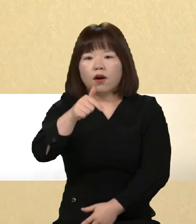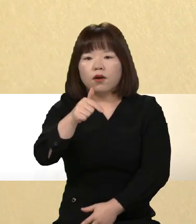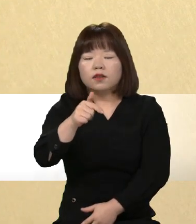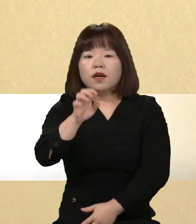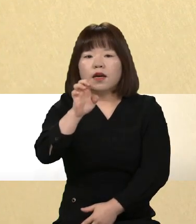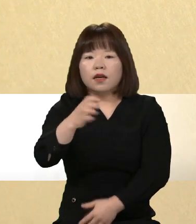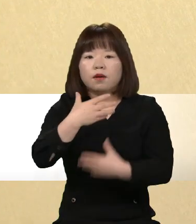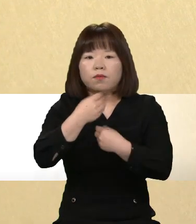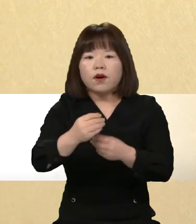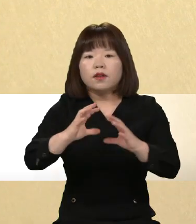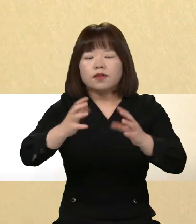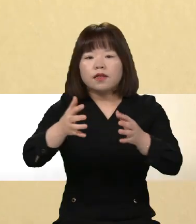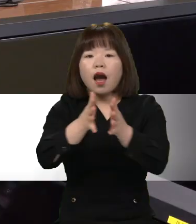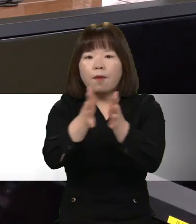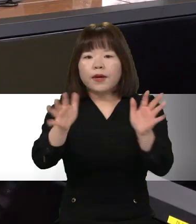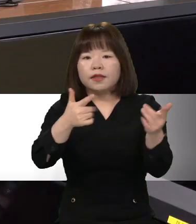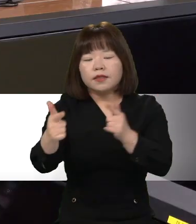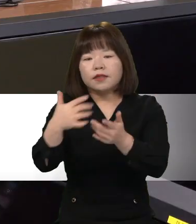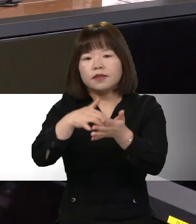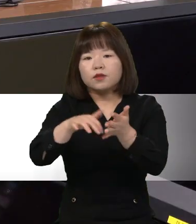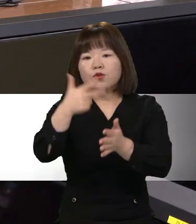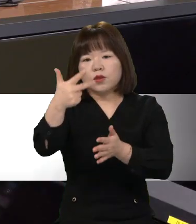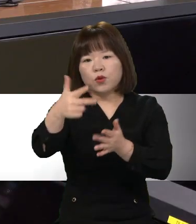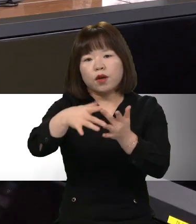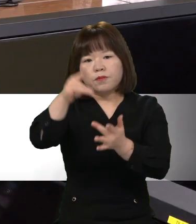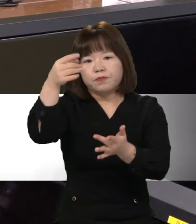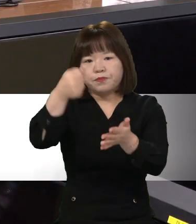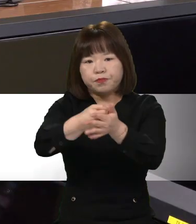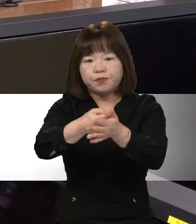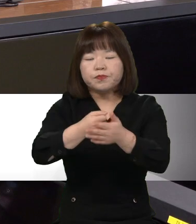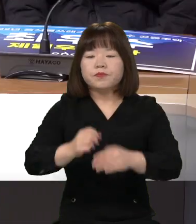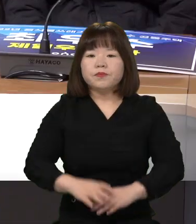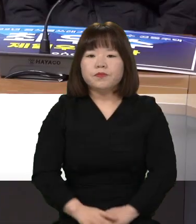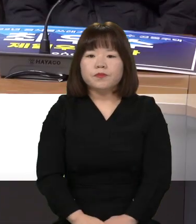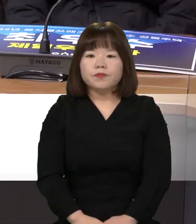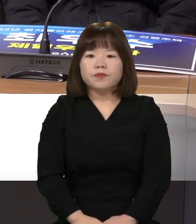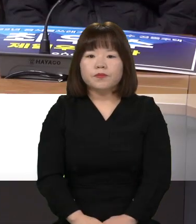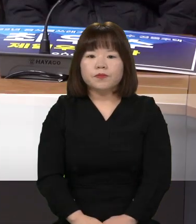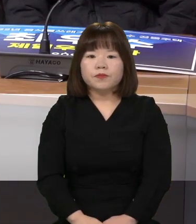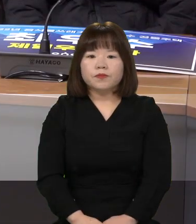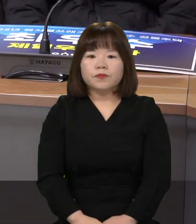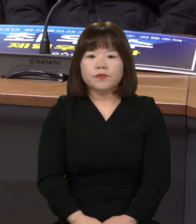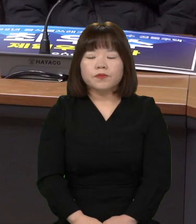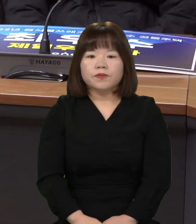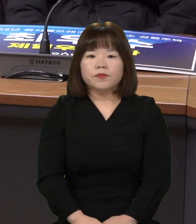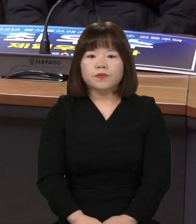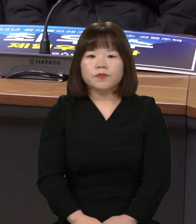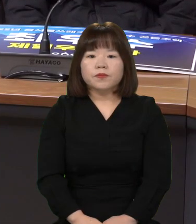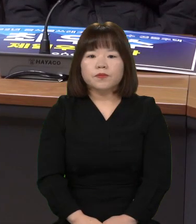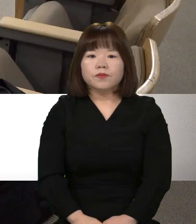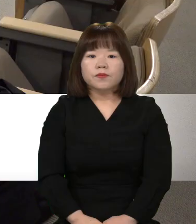우수에는 양덕2차 e편한세상 아파트 등 7개 공동주택 단지가 선정됐습니다